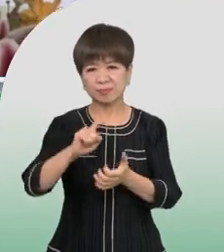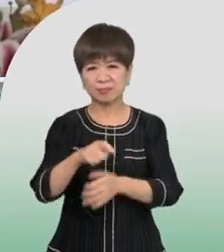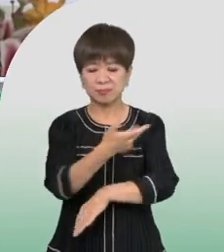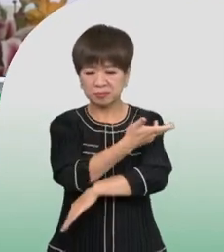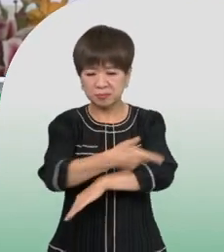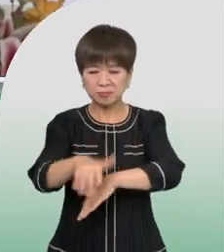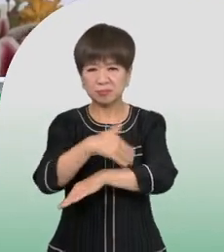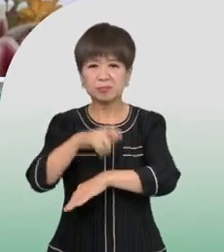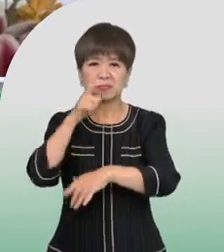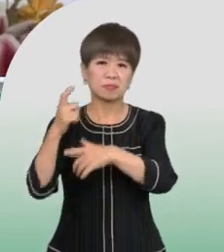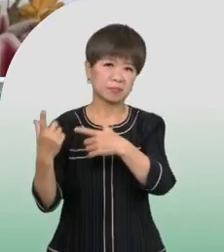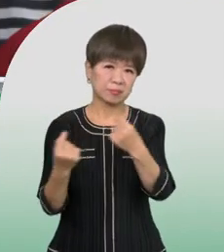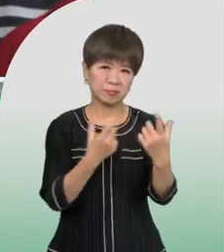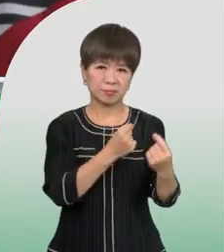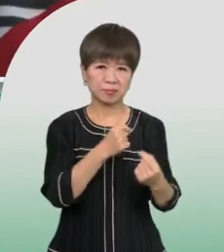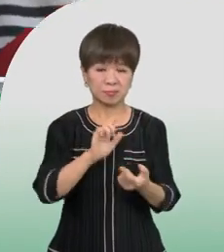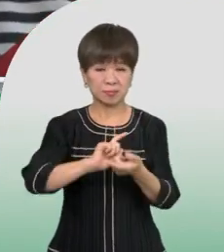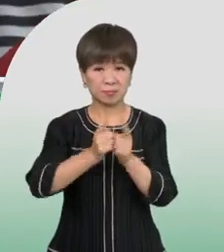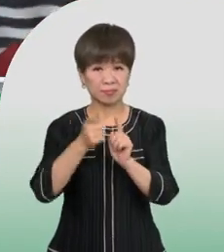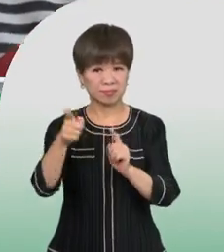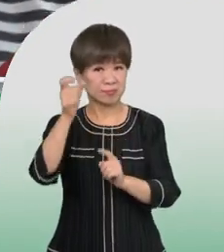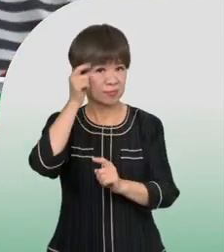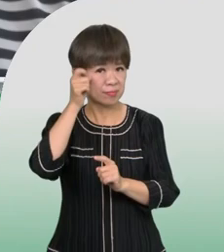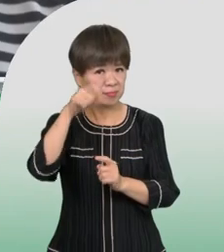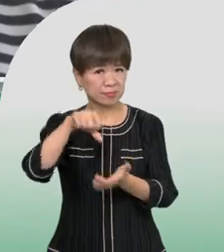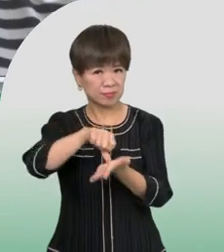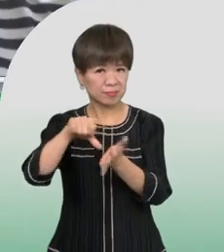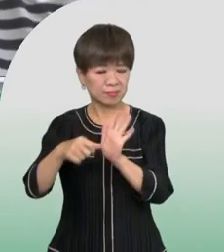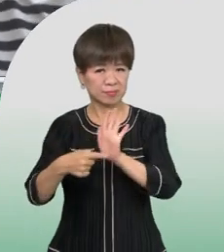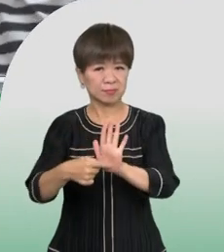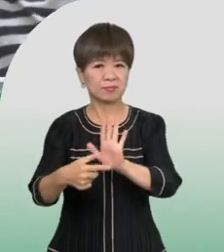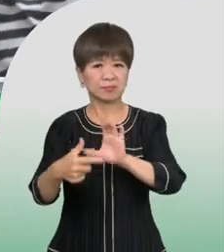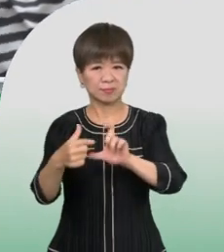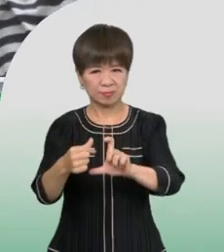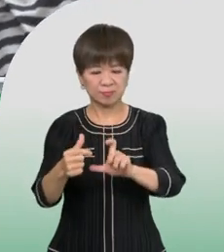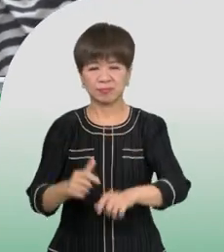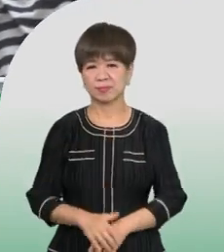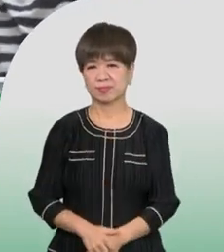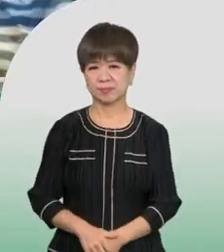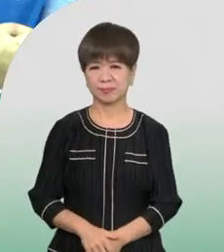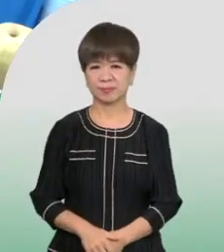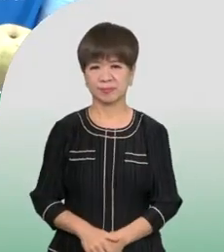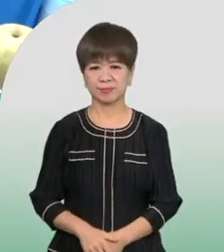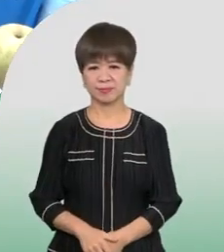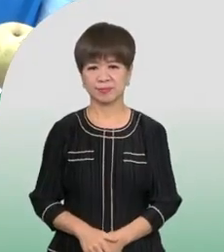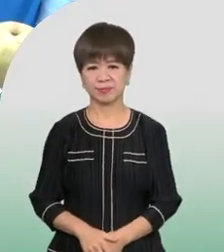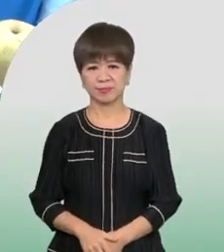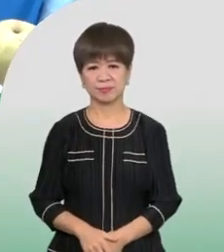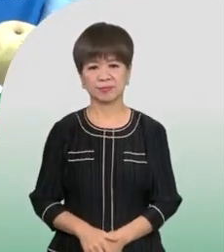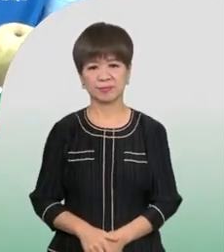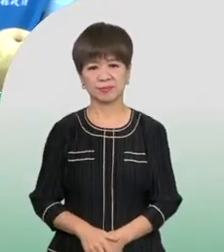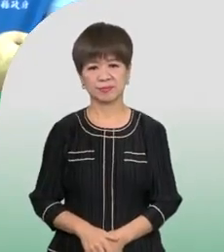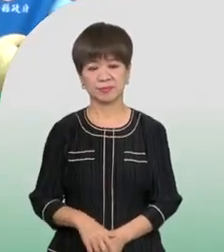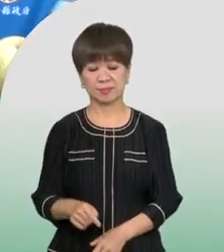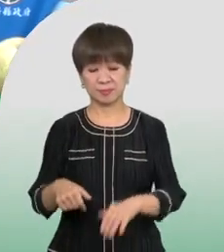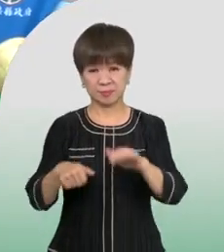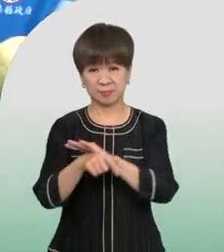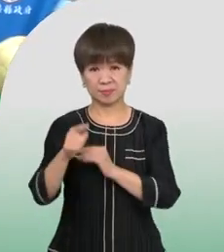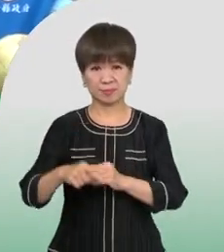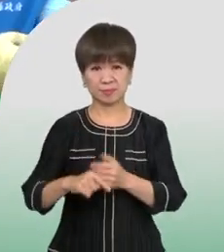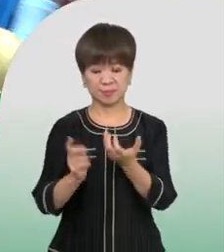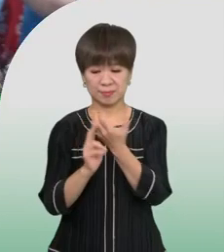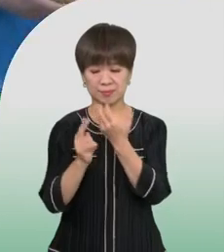然为问题来公开，韩国拿来做自费公开示范期。 行业里沿采收水利